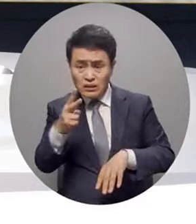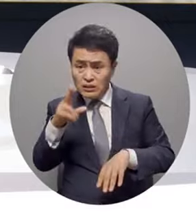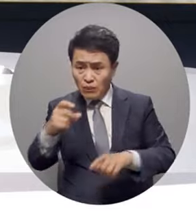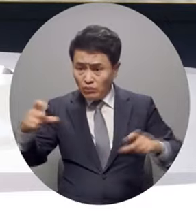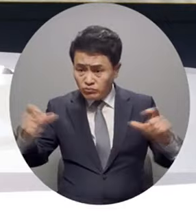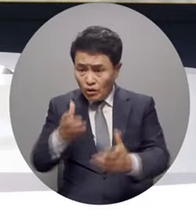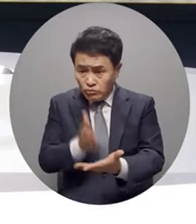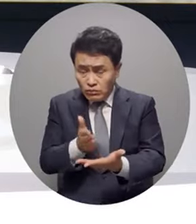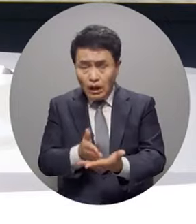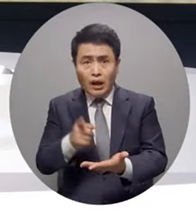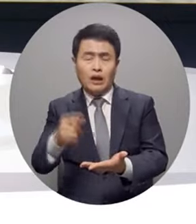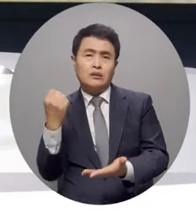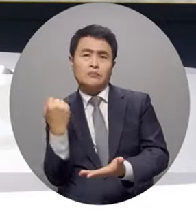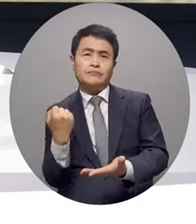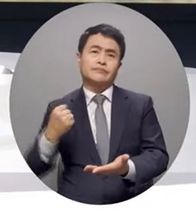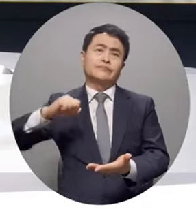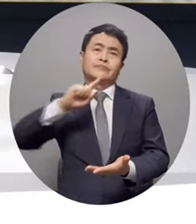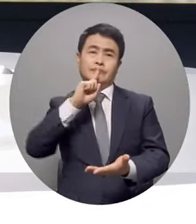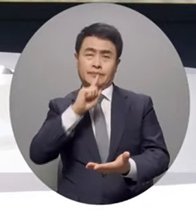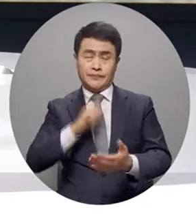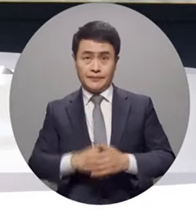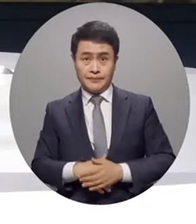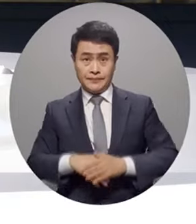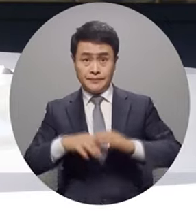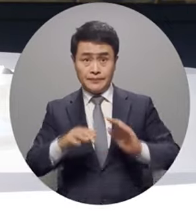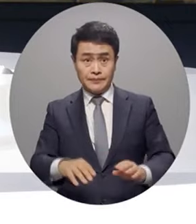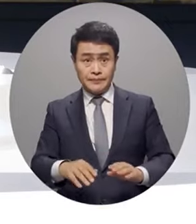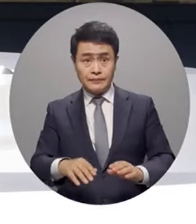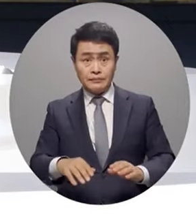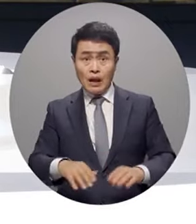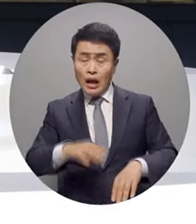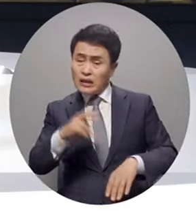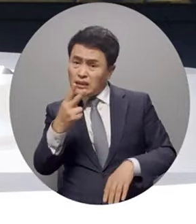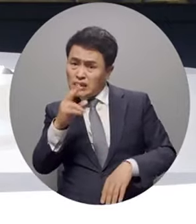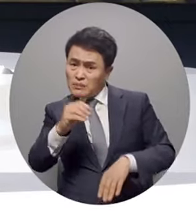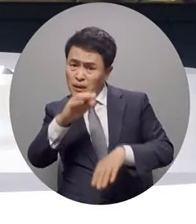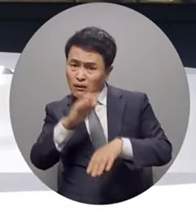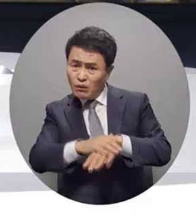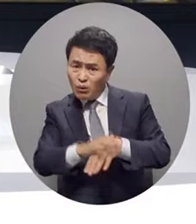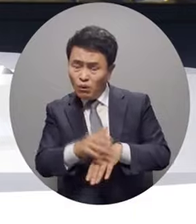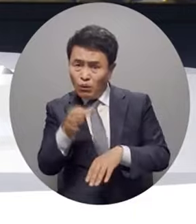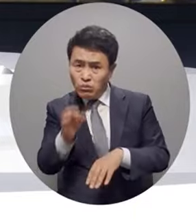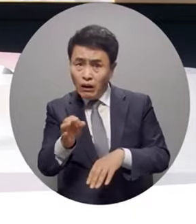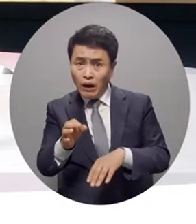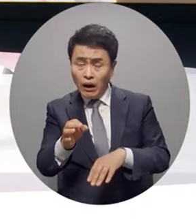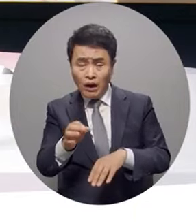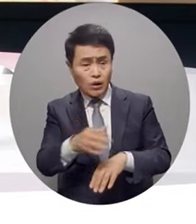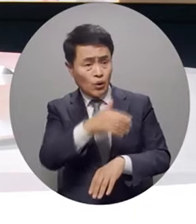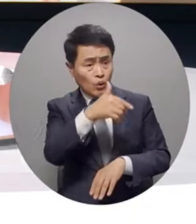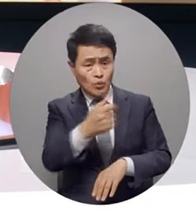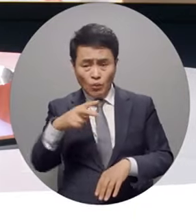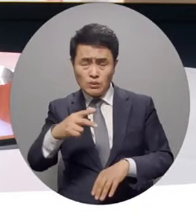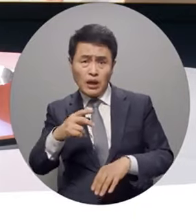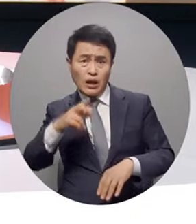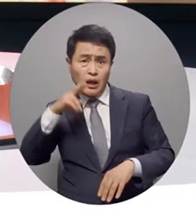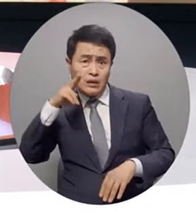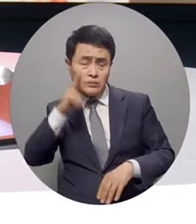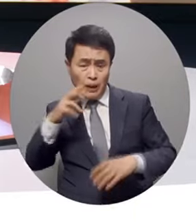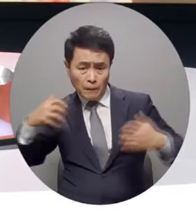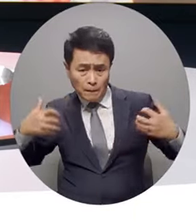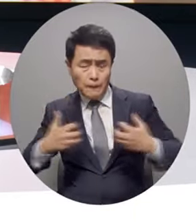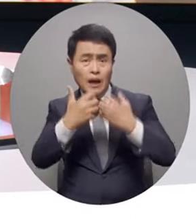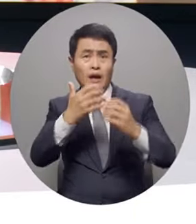나오자 여기에 반발하는 겁니다. 일당 2만 원을 놓고 노사가 강하게 대립하고 있습니다. 박영일 기자가